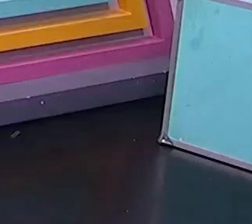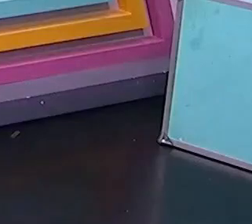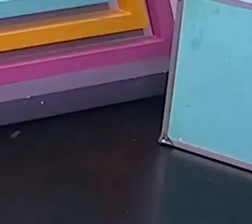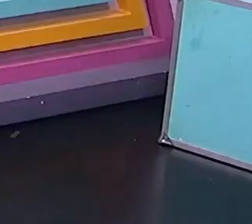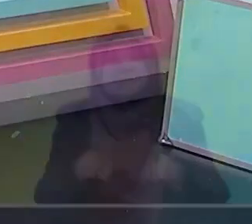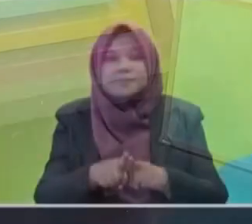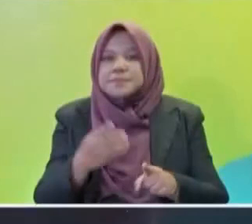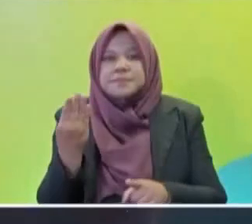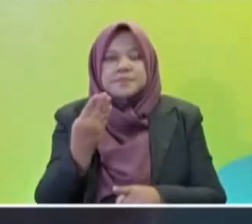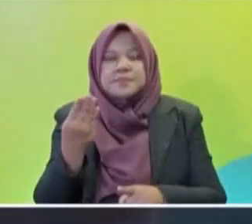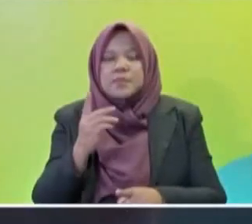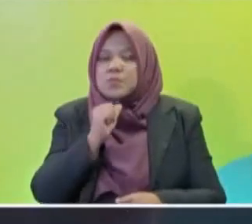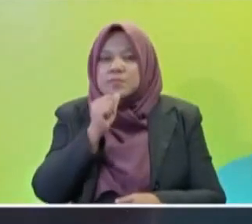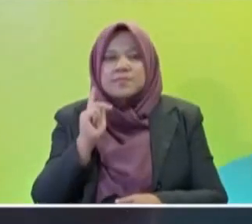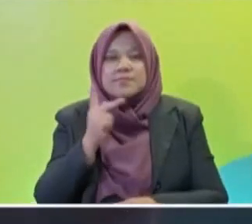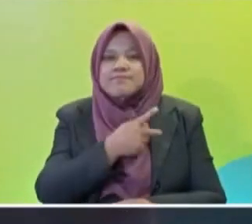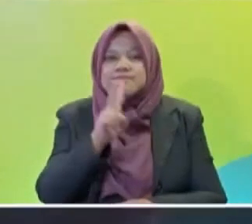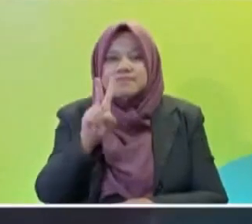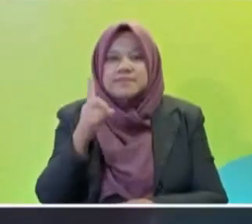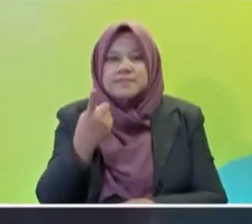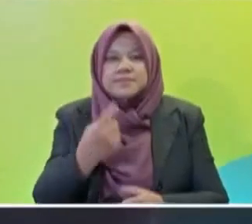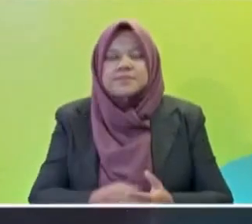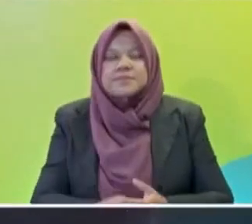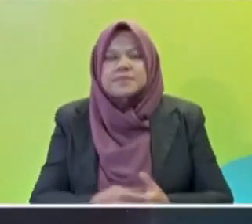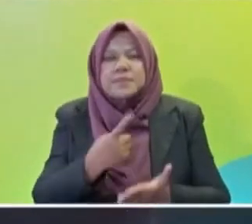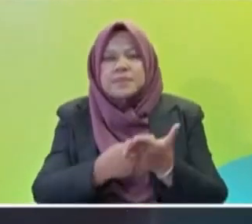bukan kita berdua saja hari ini